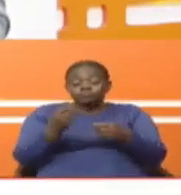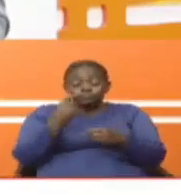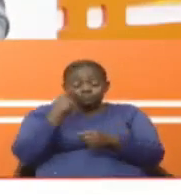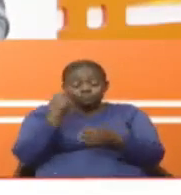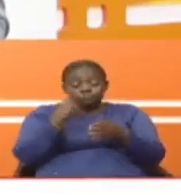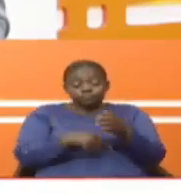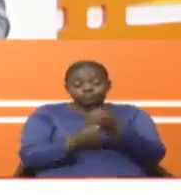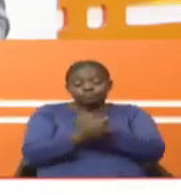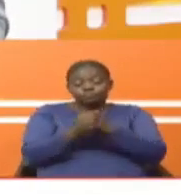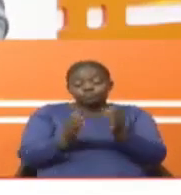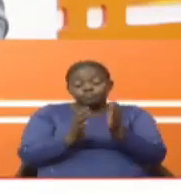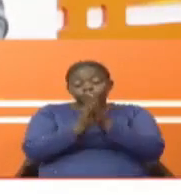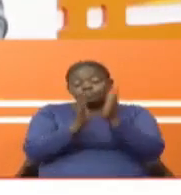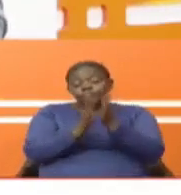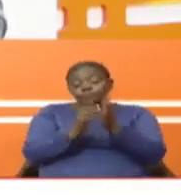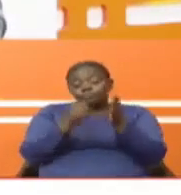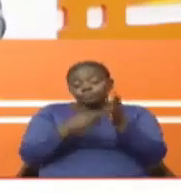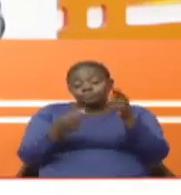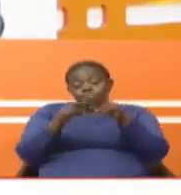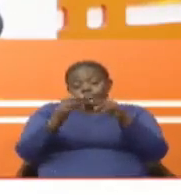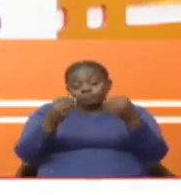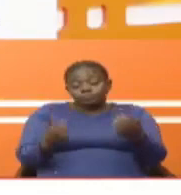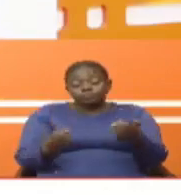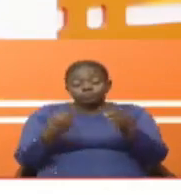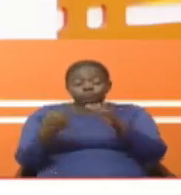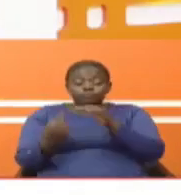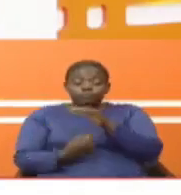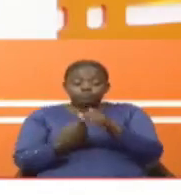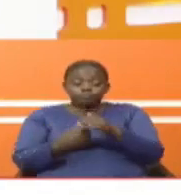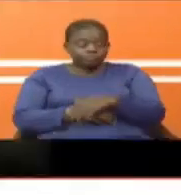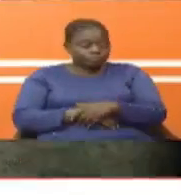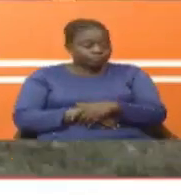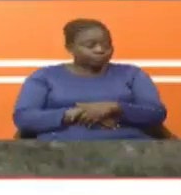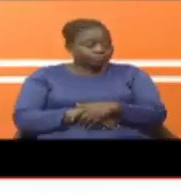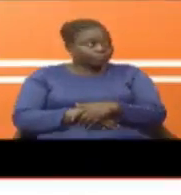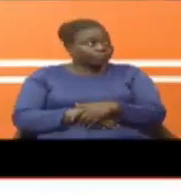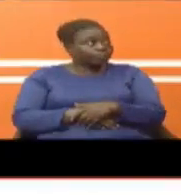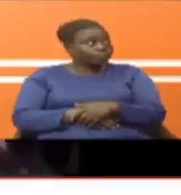bakubulira ebyaliwo n'embeera gye bali mukati.